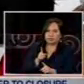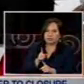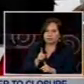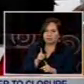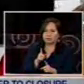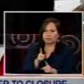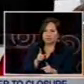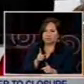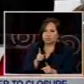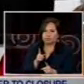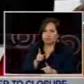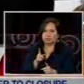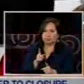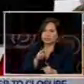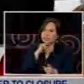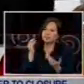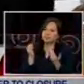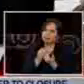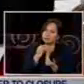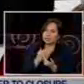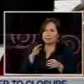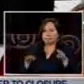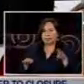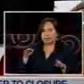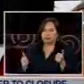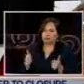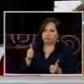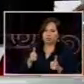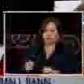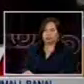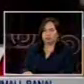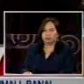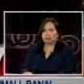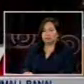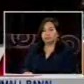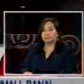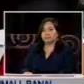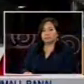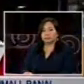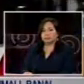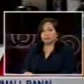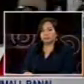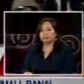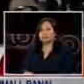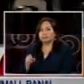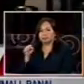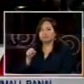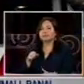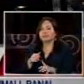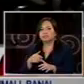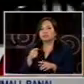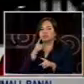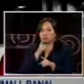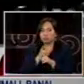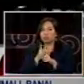ang hindi po madali ang pagbabalanse. Opo. But as a constitutional